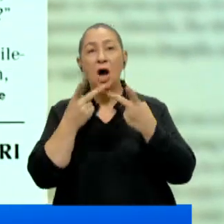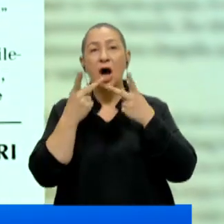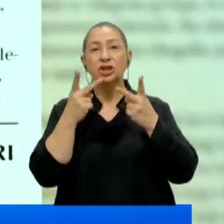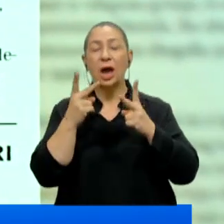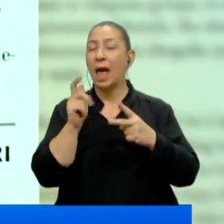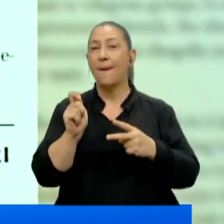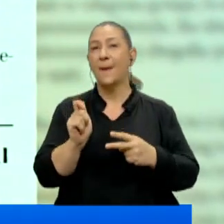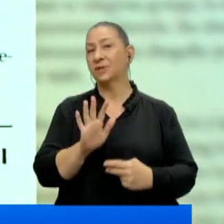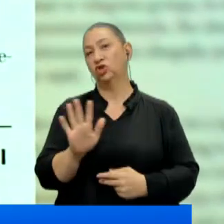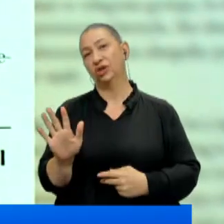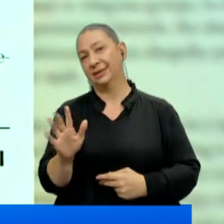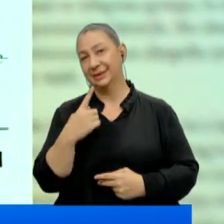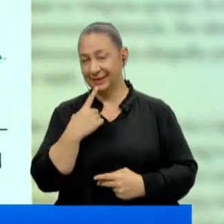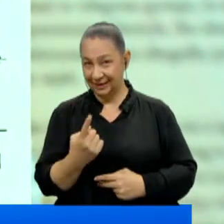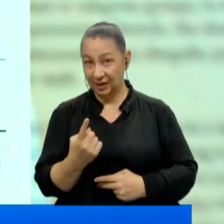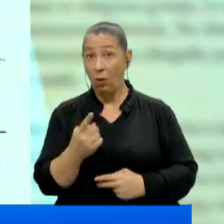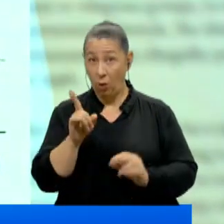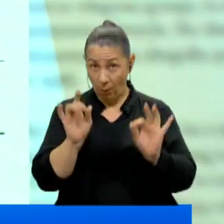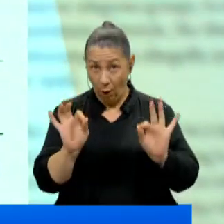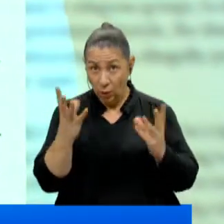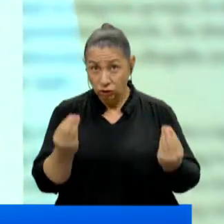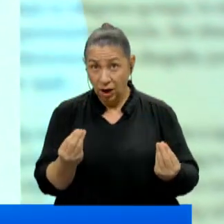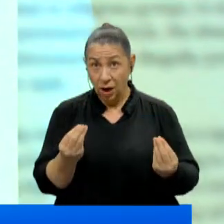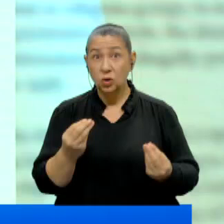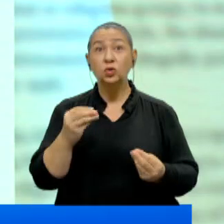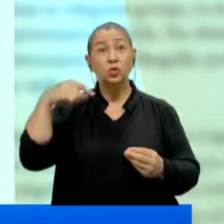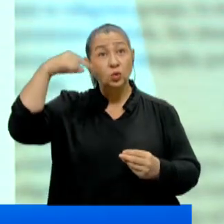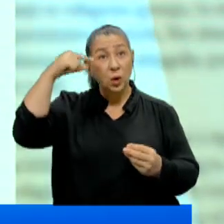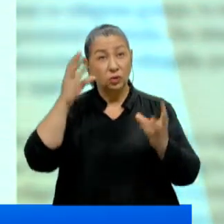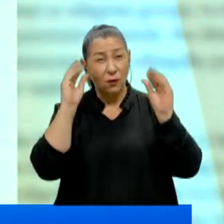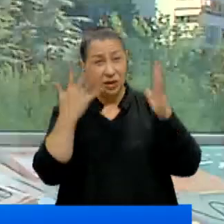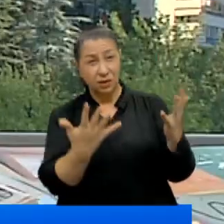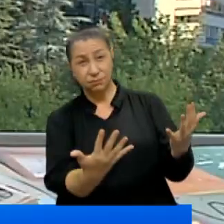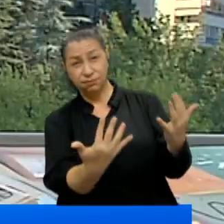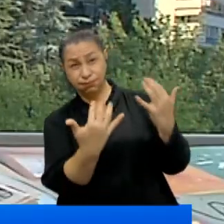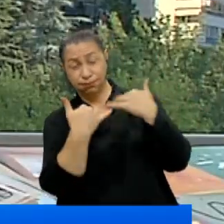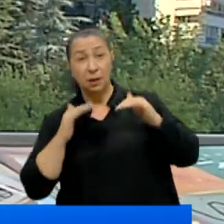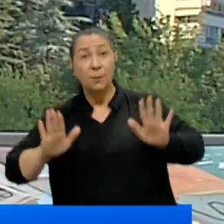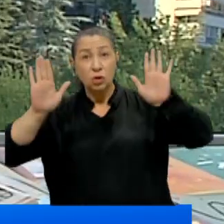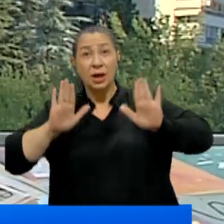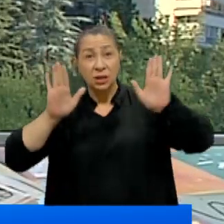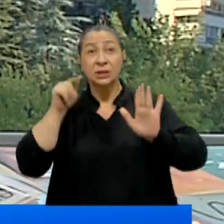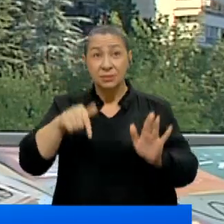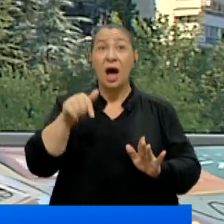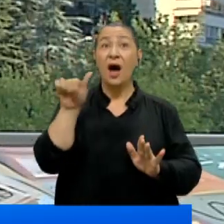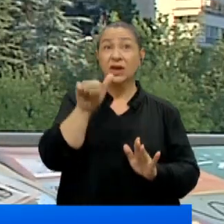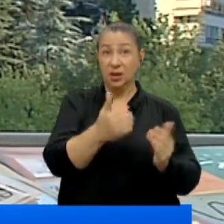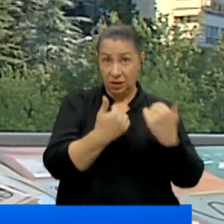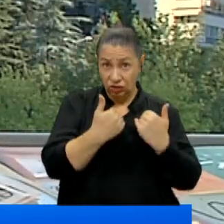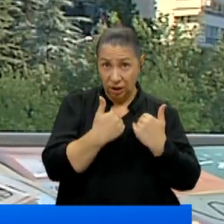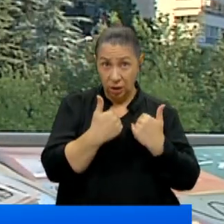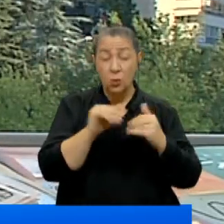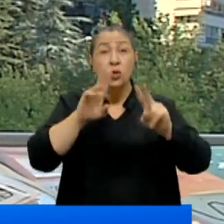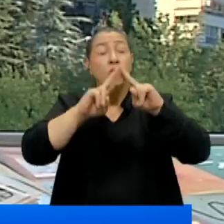açıklamayı yapamayacağı belirtiliyor. Öyle mi olacak? Yani Suriye'den bir sürü mülteci geldi. Afganistan'dan mı gelecek?